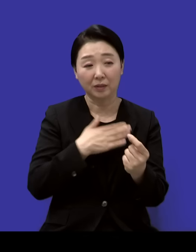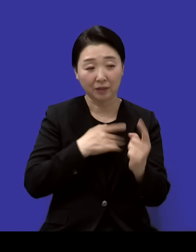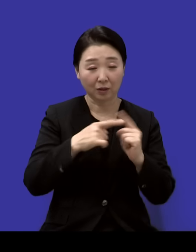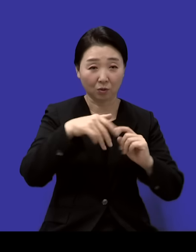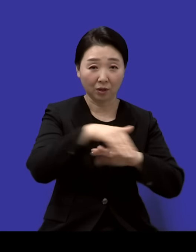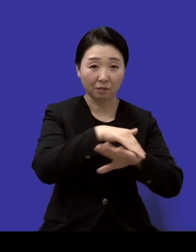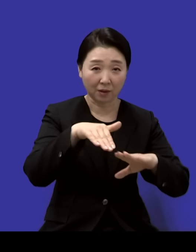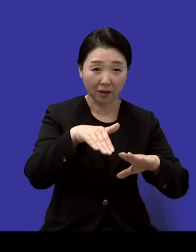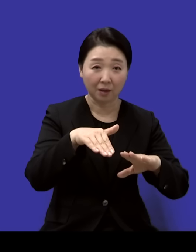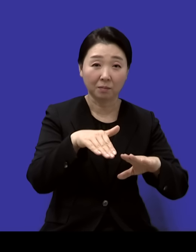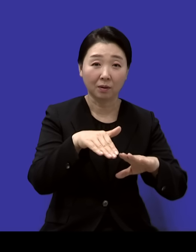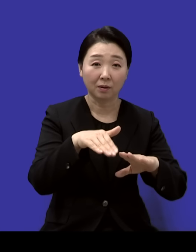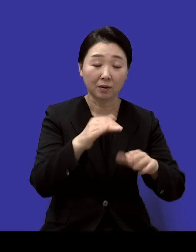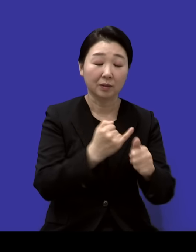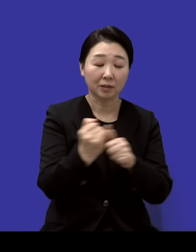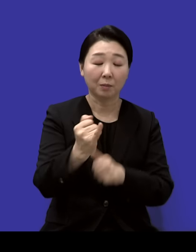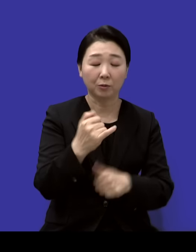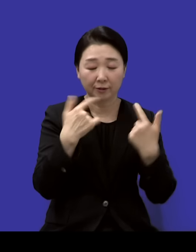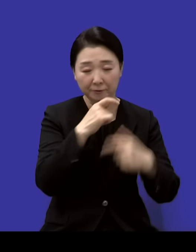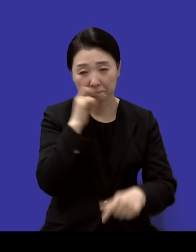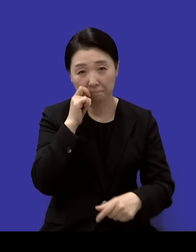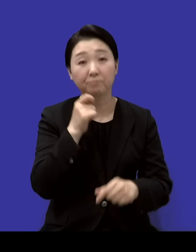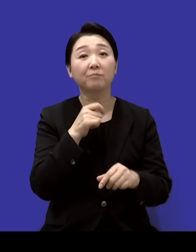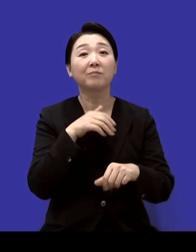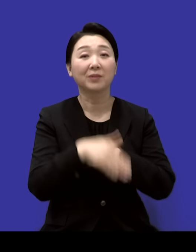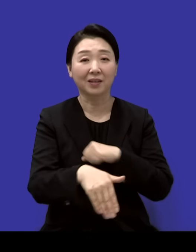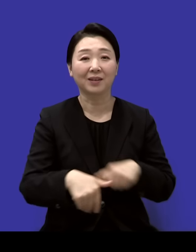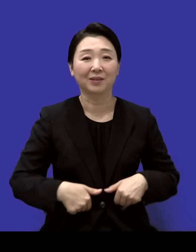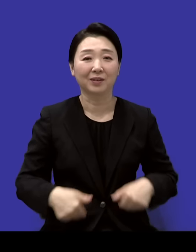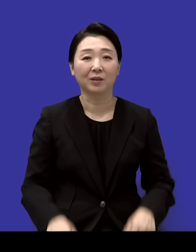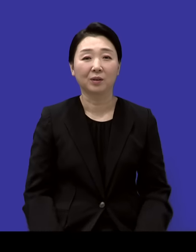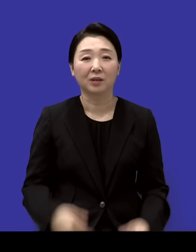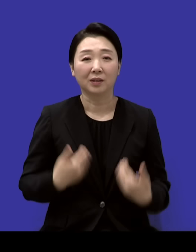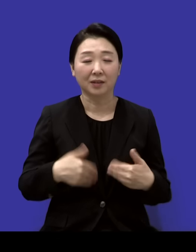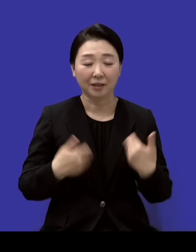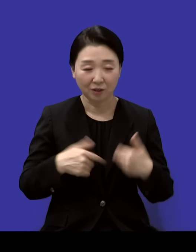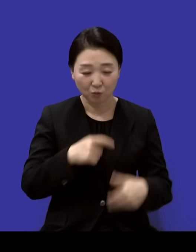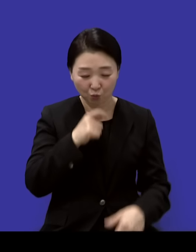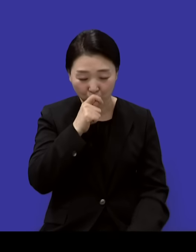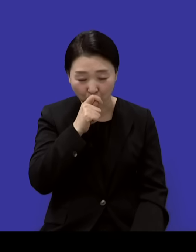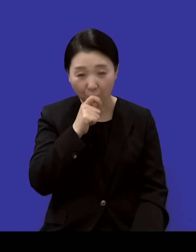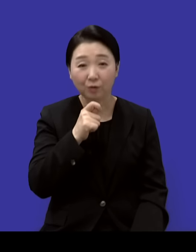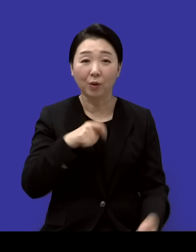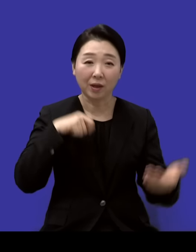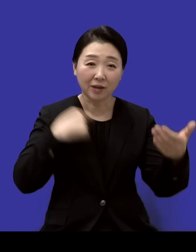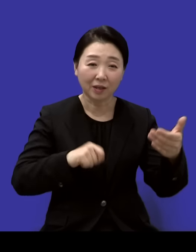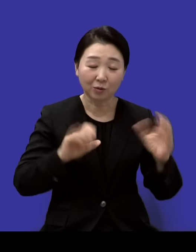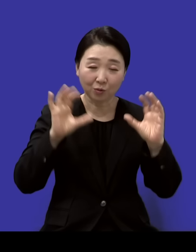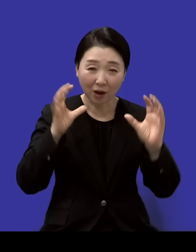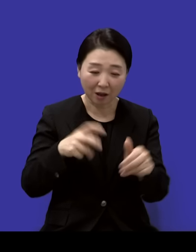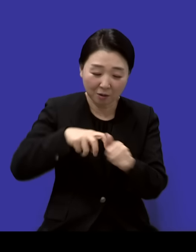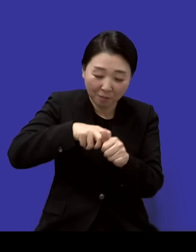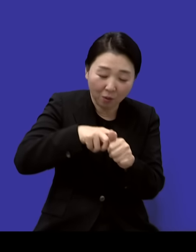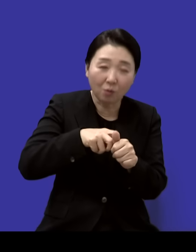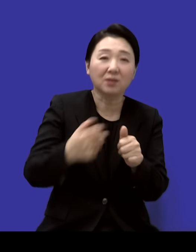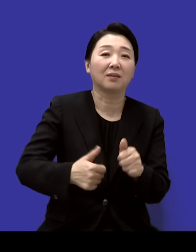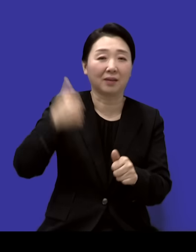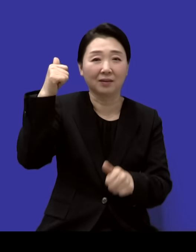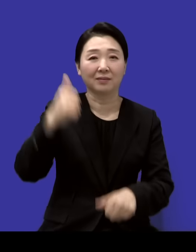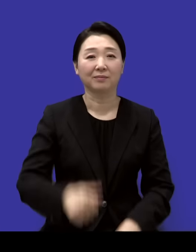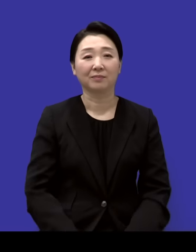교회는 사모는 이거거든요. 그러니까 저는 정말 조용히 차라리 기타 치고 애 메고서 그게 다예요? 그게